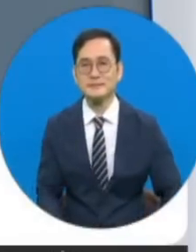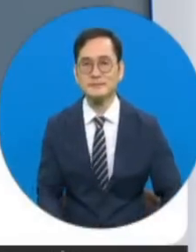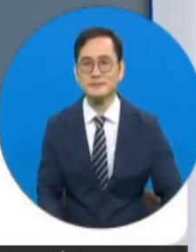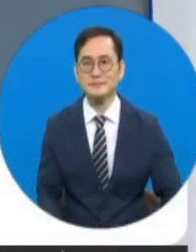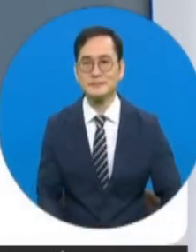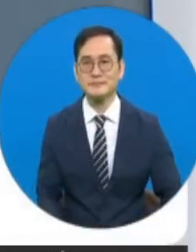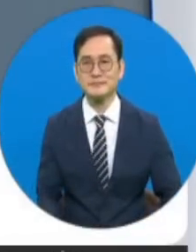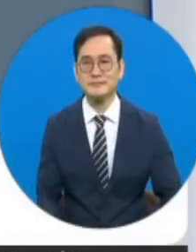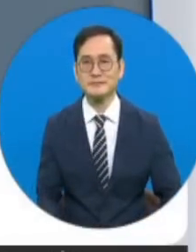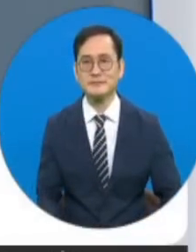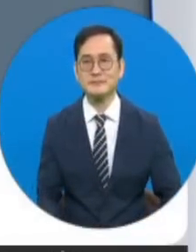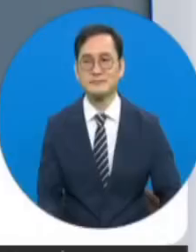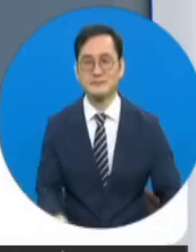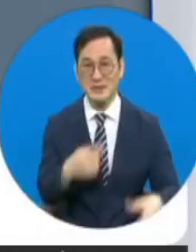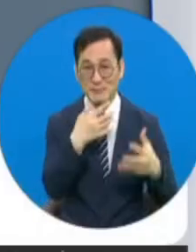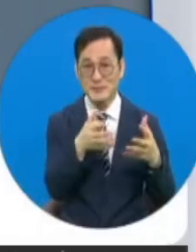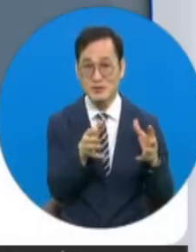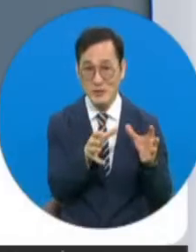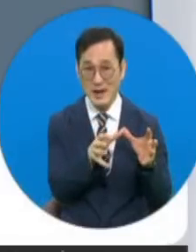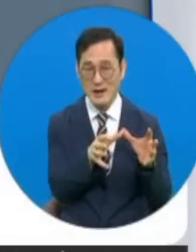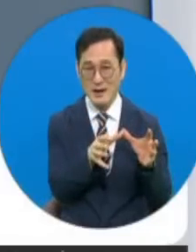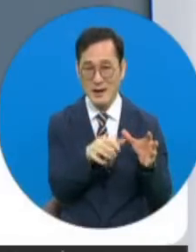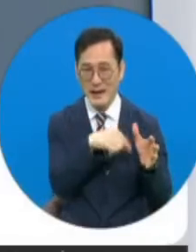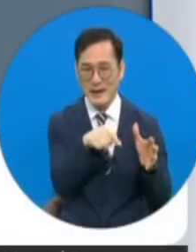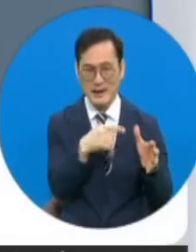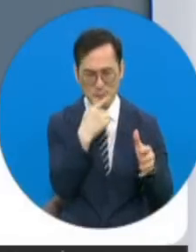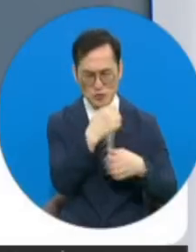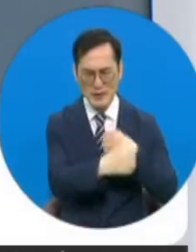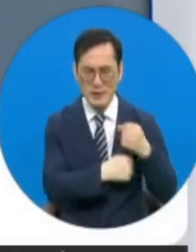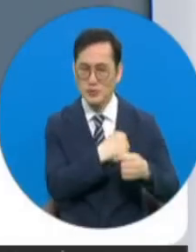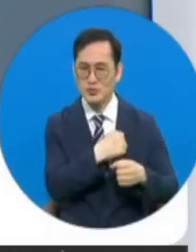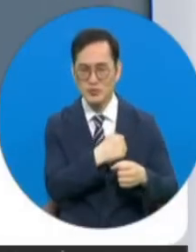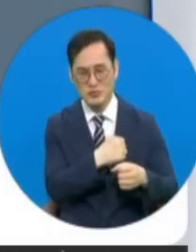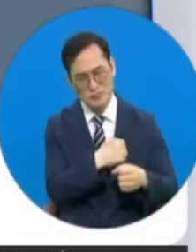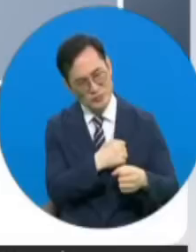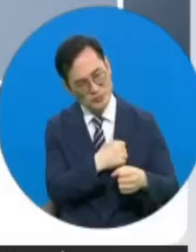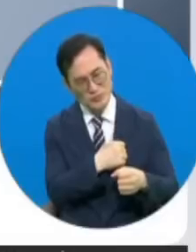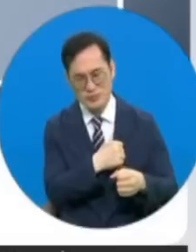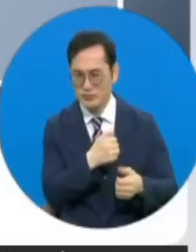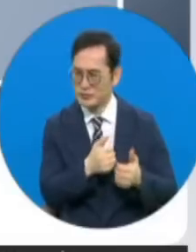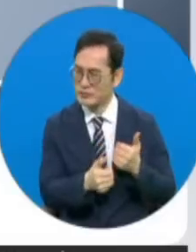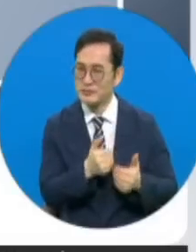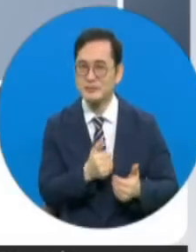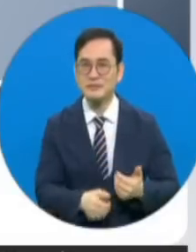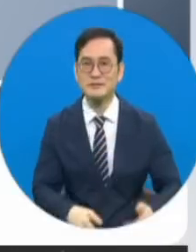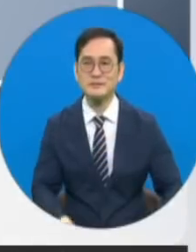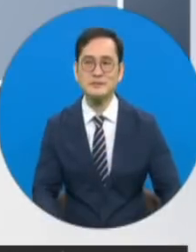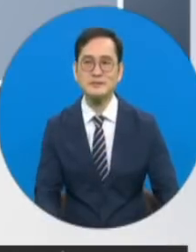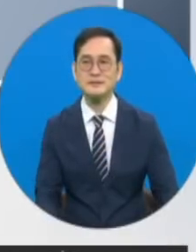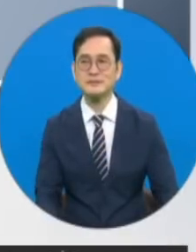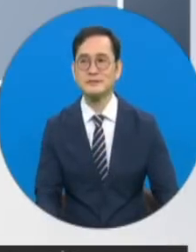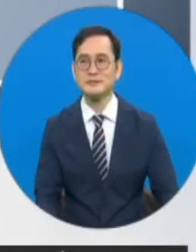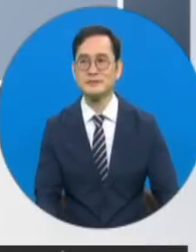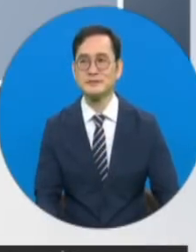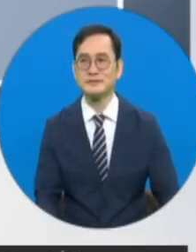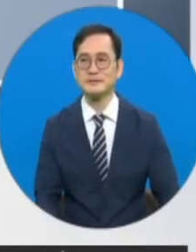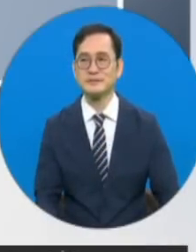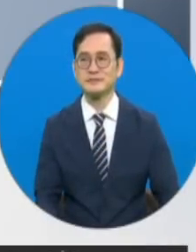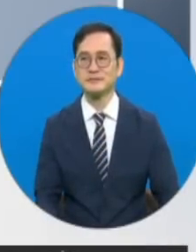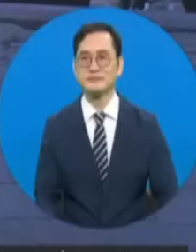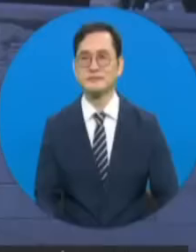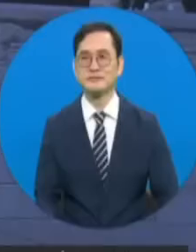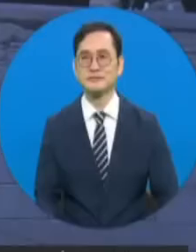있겠습니다만은 지금에 있는 민주당의 민주주의 구조 내에서 그렇게 환영할 만한 이미지에 대해서 한번 돌아볼 필요가 있지 않을까 싶습니다 예 물론 이제